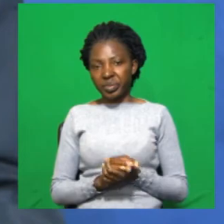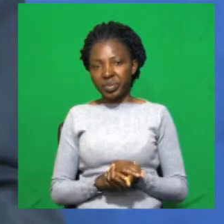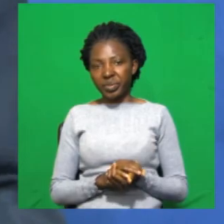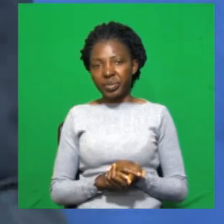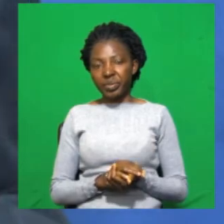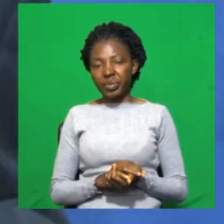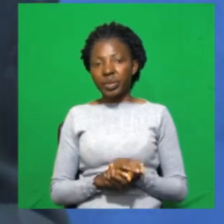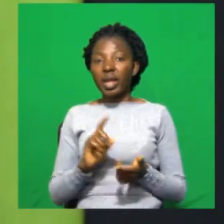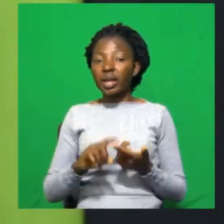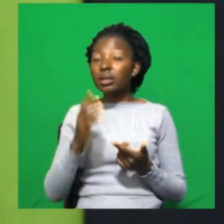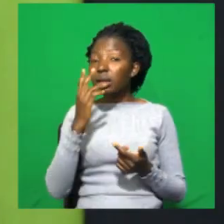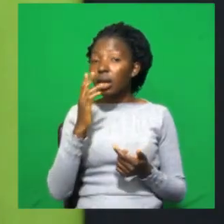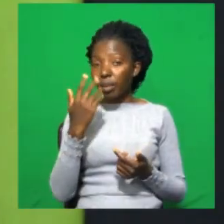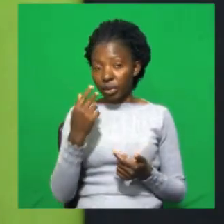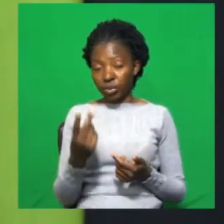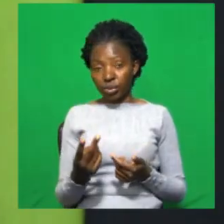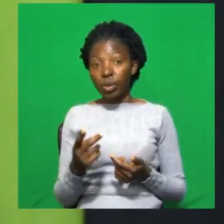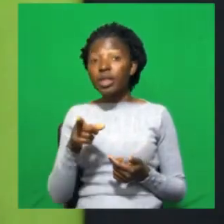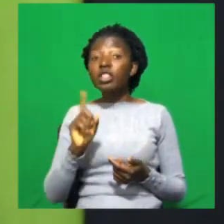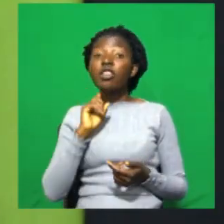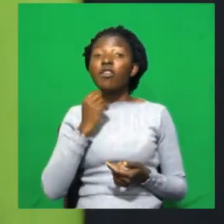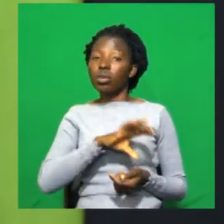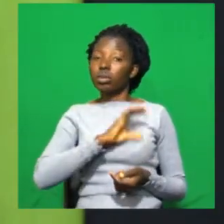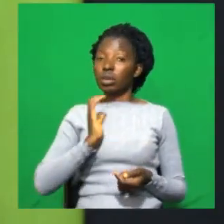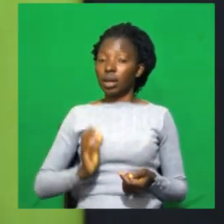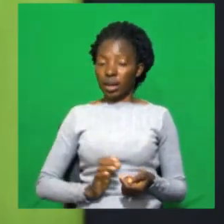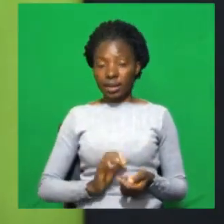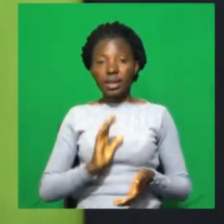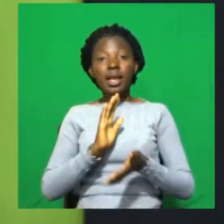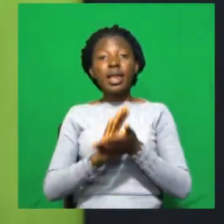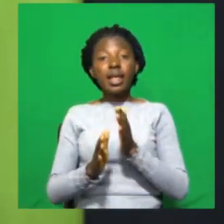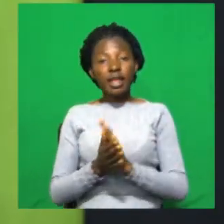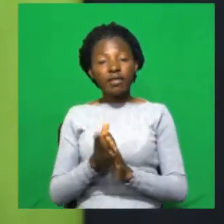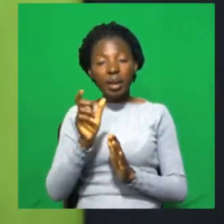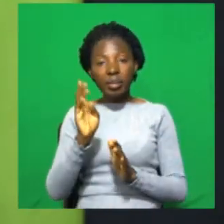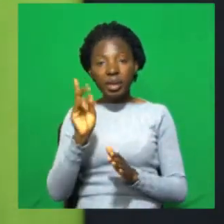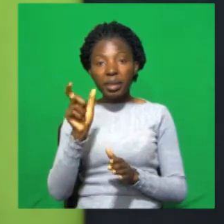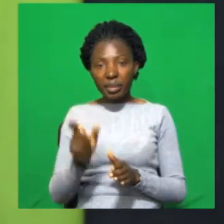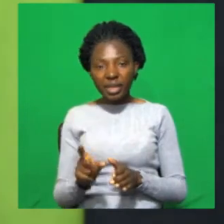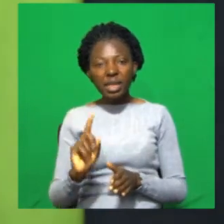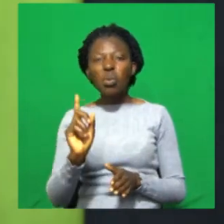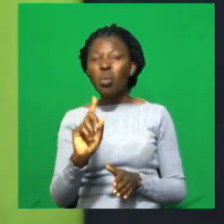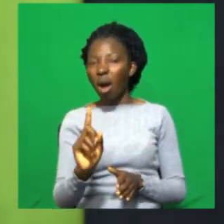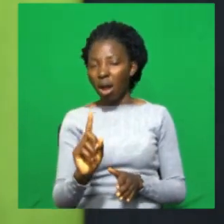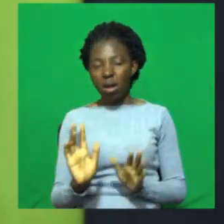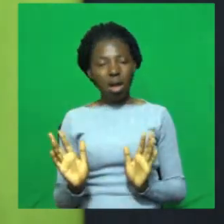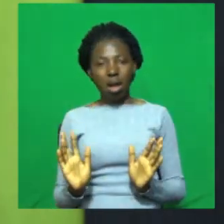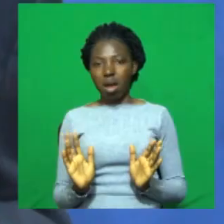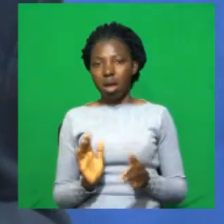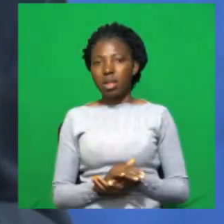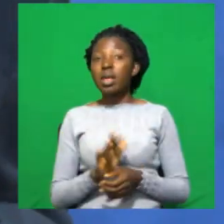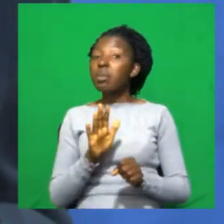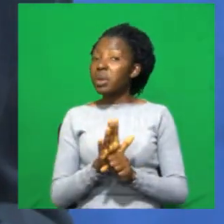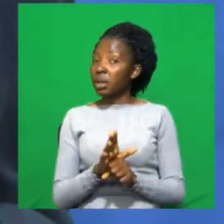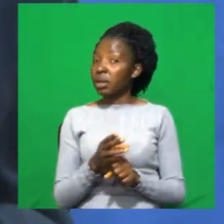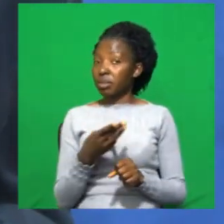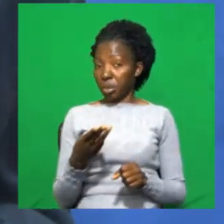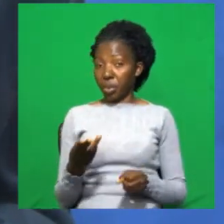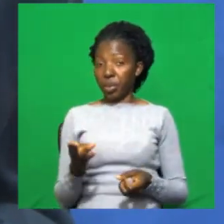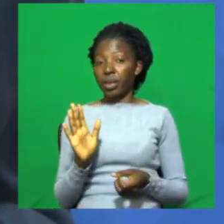ari. Chechipiri, Antikristu uyu haagone kuva munhu ari single one, asi munhu mumwe